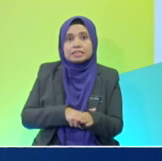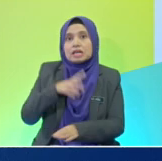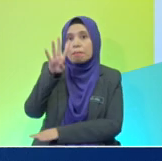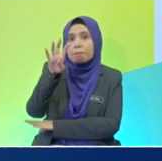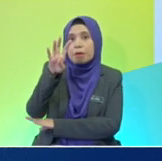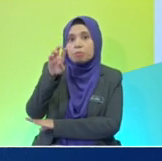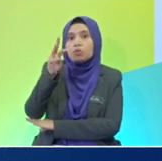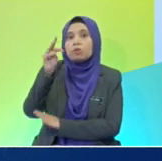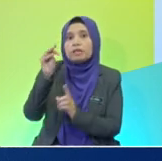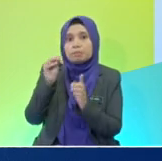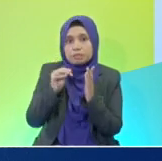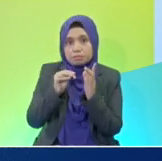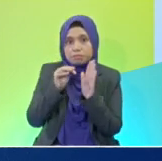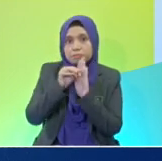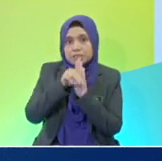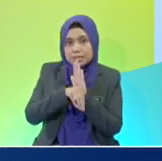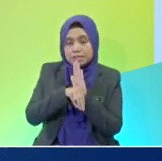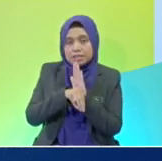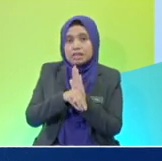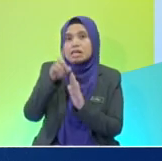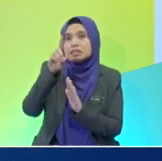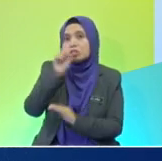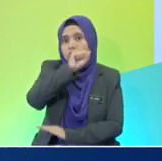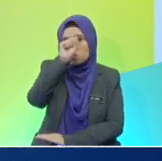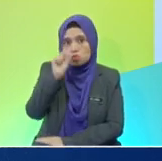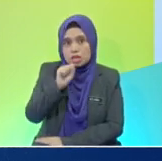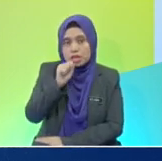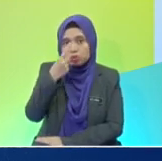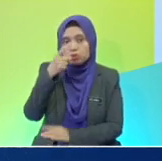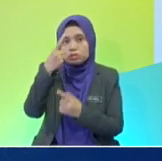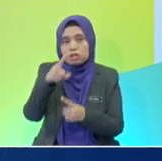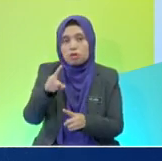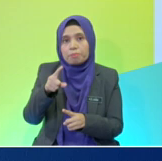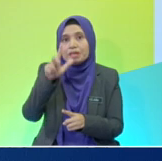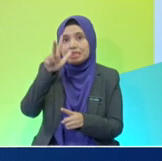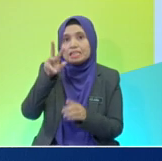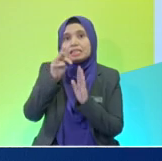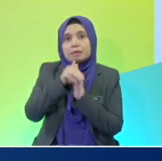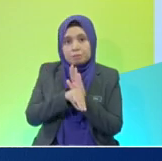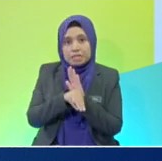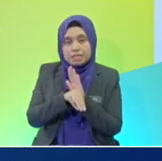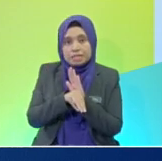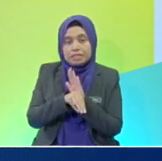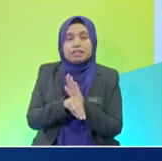di mana satu soal lain saya sarankan murid untuk menjawab dalam tim putih